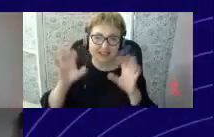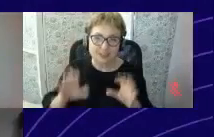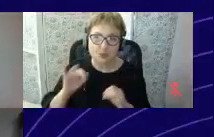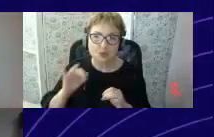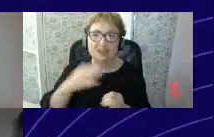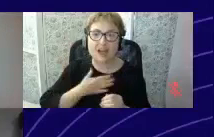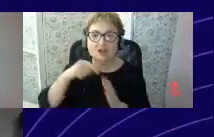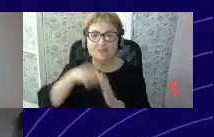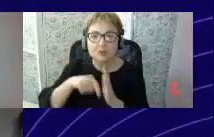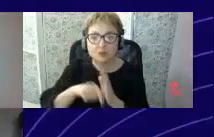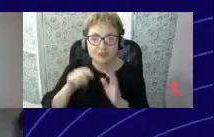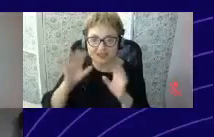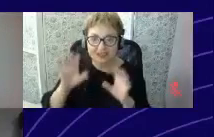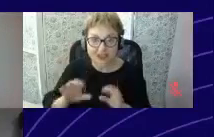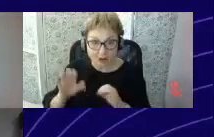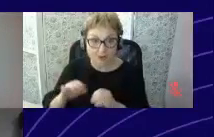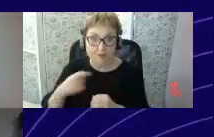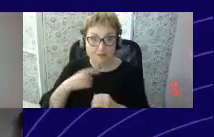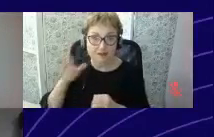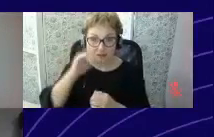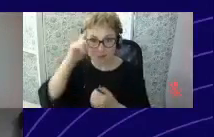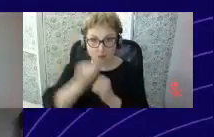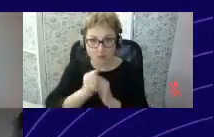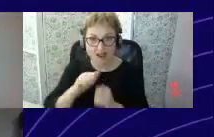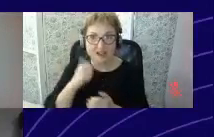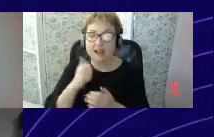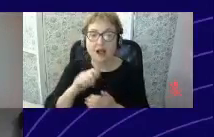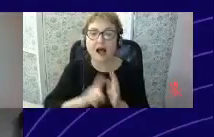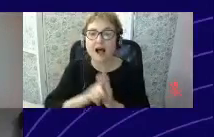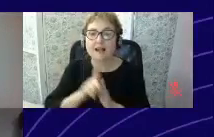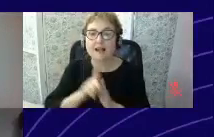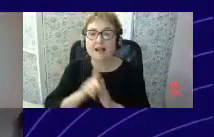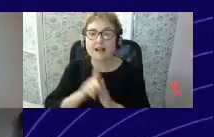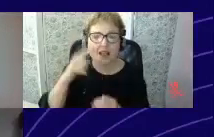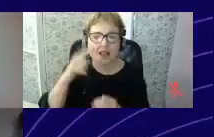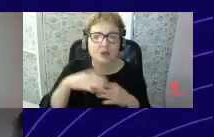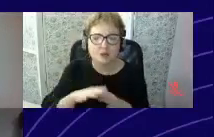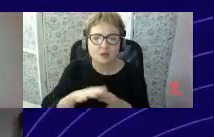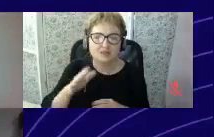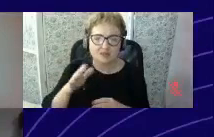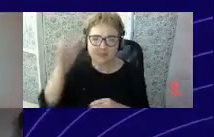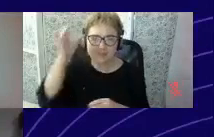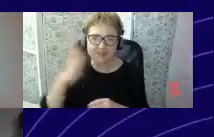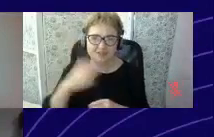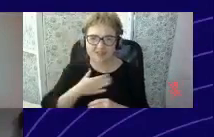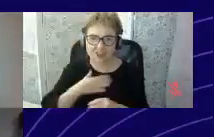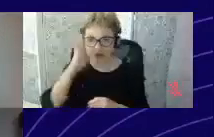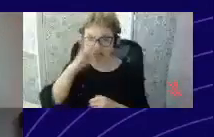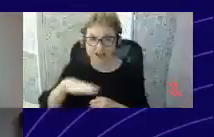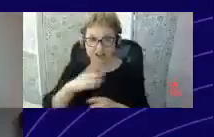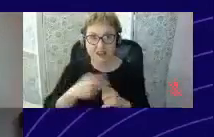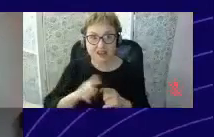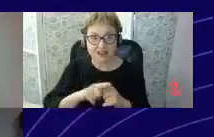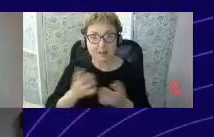и наше внутреннее законодательство. Но при этом мы помним, что отправная точка реализации идеи инклюзивного образования в нашей стране